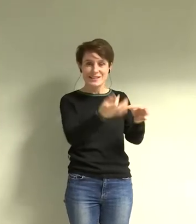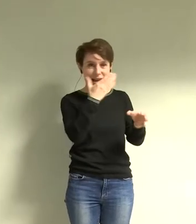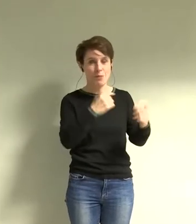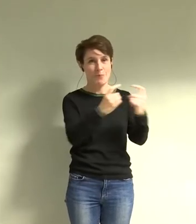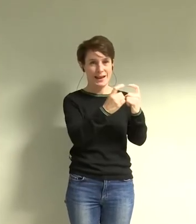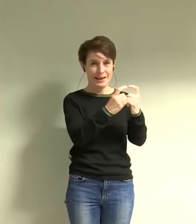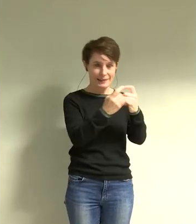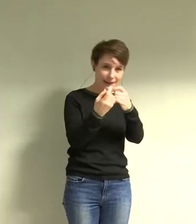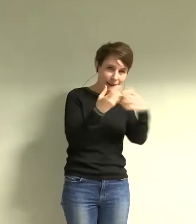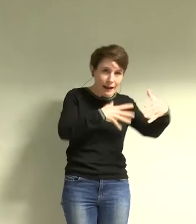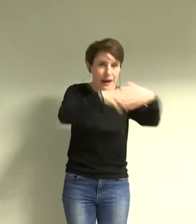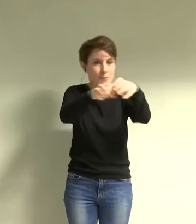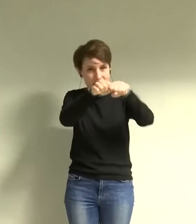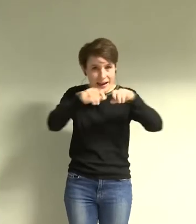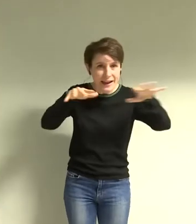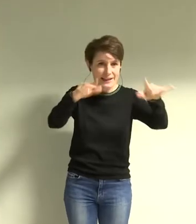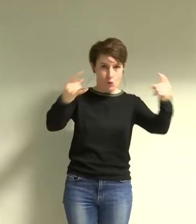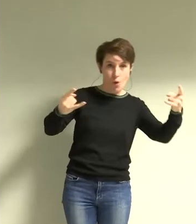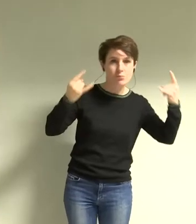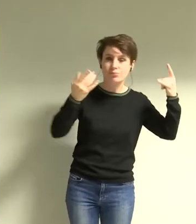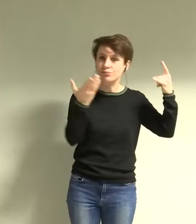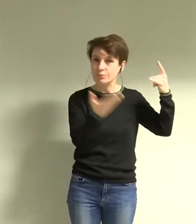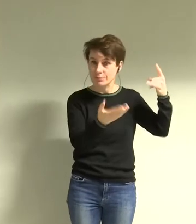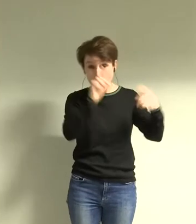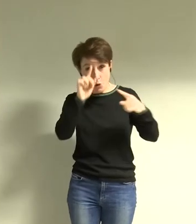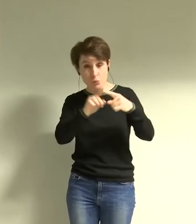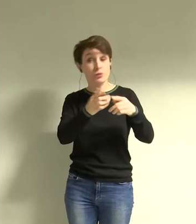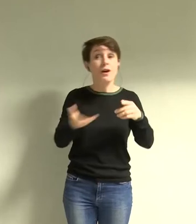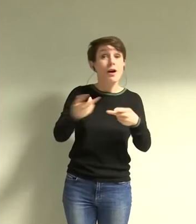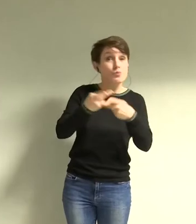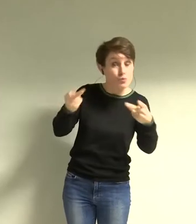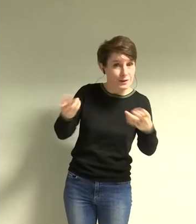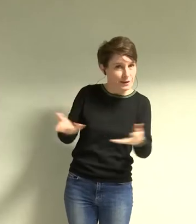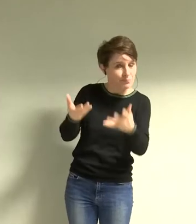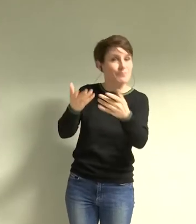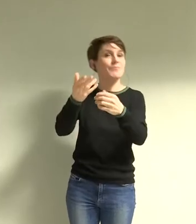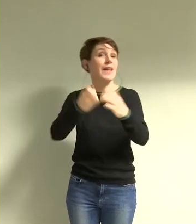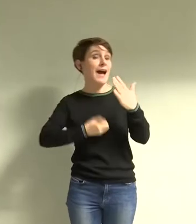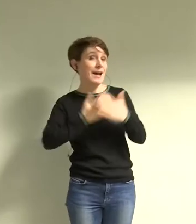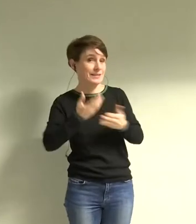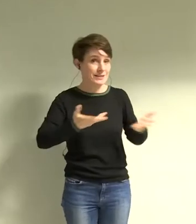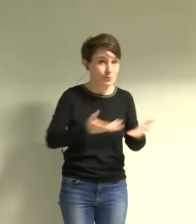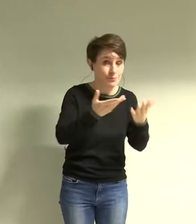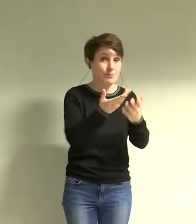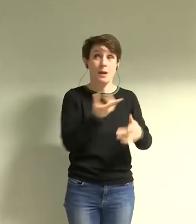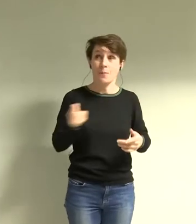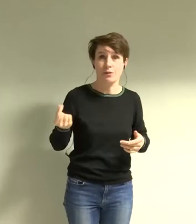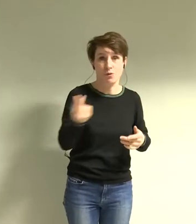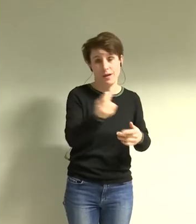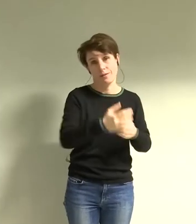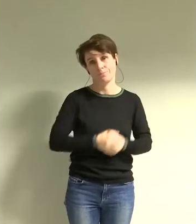actuelles au service des artistes des publics des professionnels du secteur les partenaires